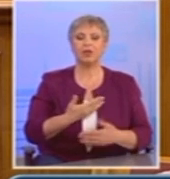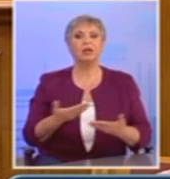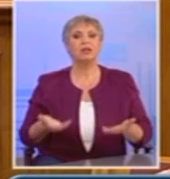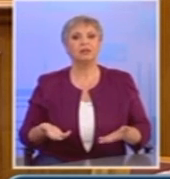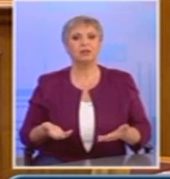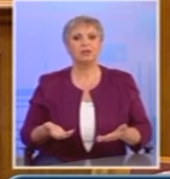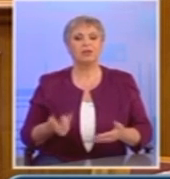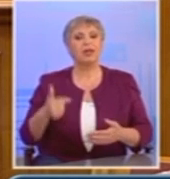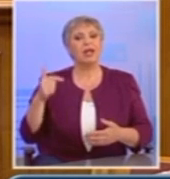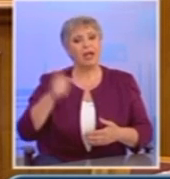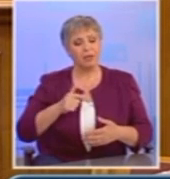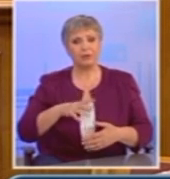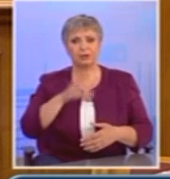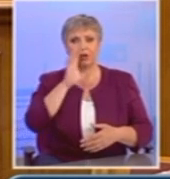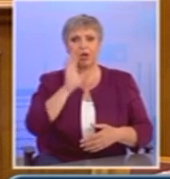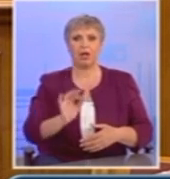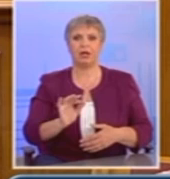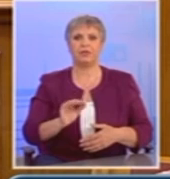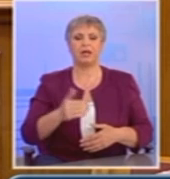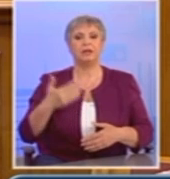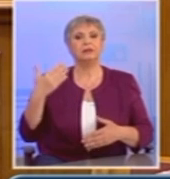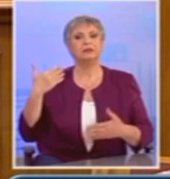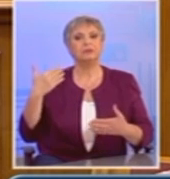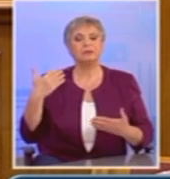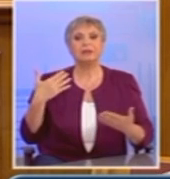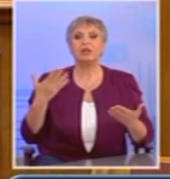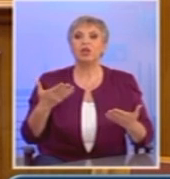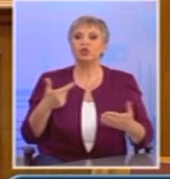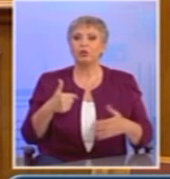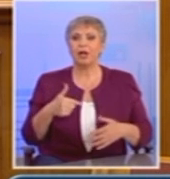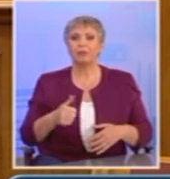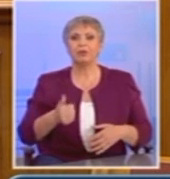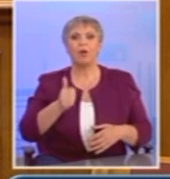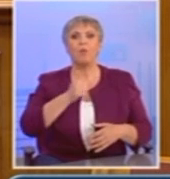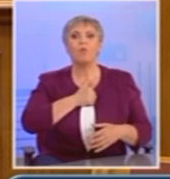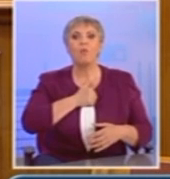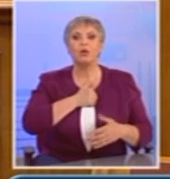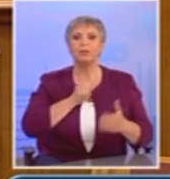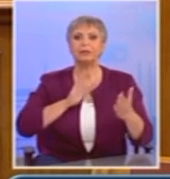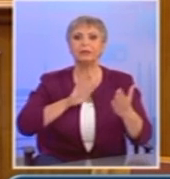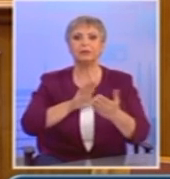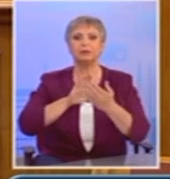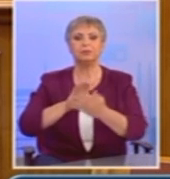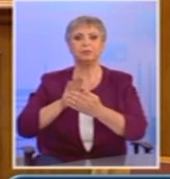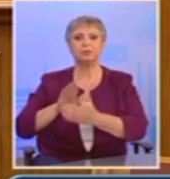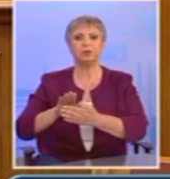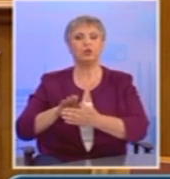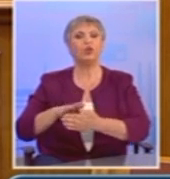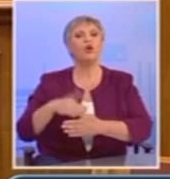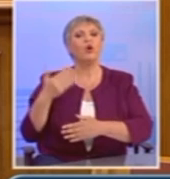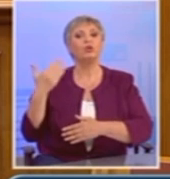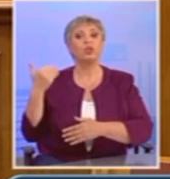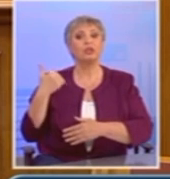συναντηθήκαμε πρώτοι και δυστυχώς εντελώς μόνοι. Τότε που όλες οι άλλες πολιτικές